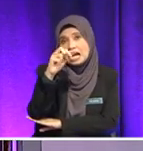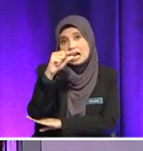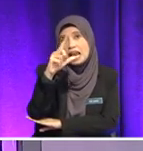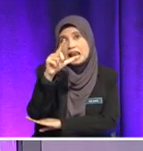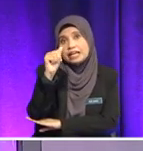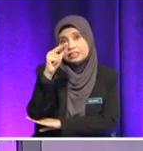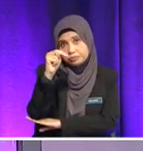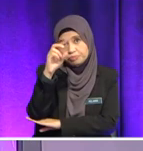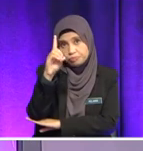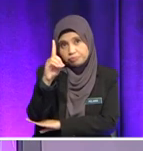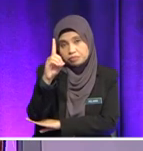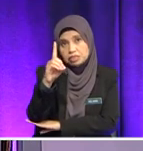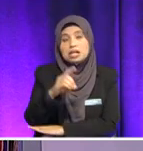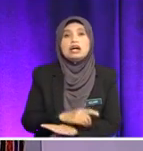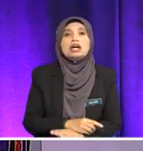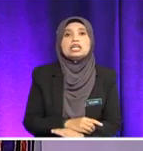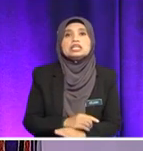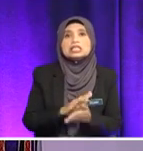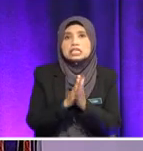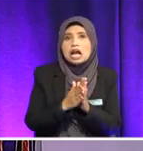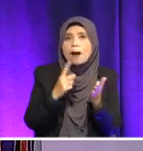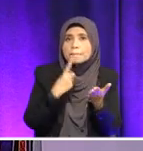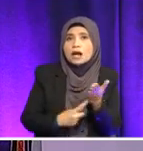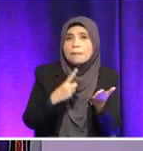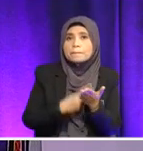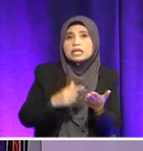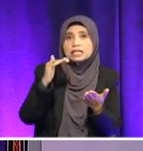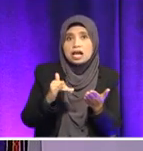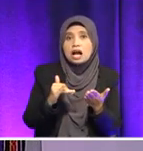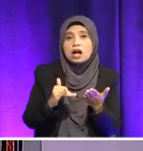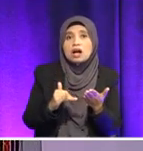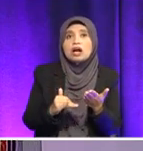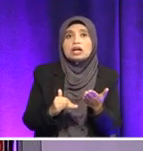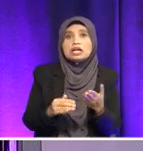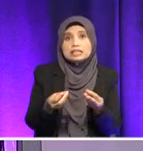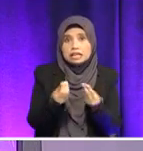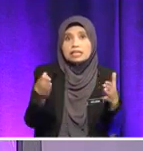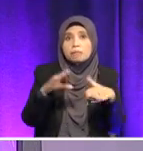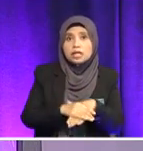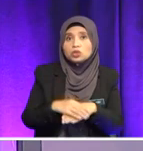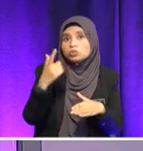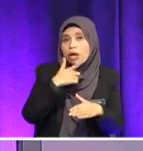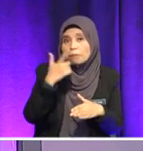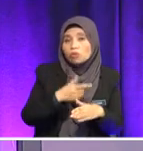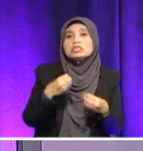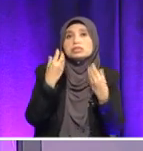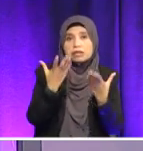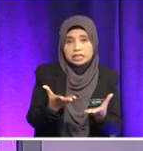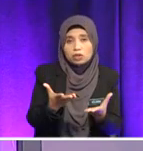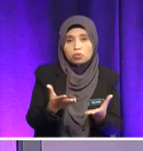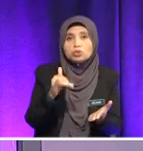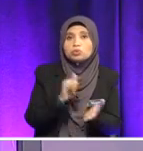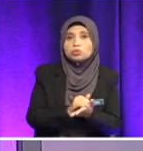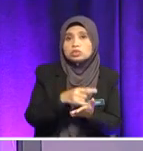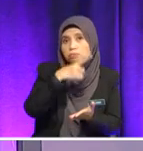kita kami Tanak Queen ke pegel diletakkan nah jadilah keluarga situ eee Oke jadi itu semakin